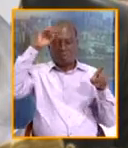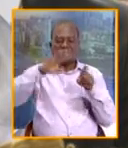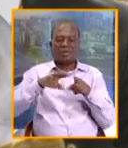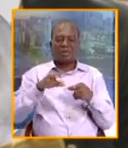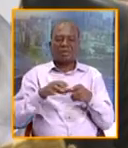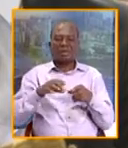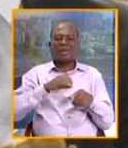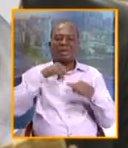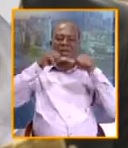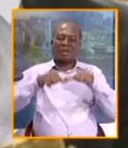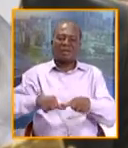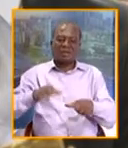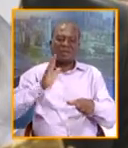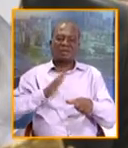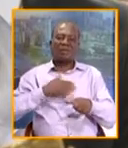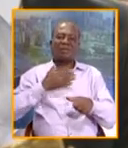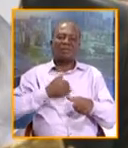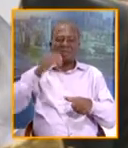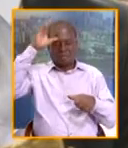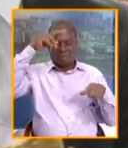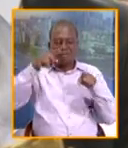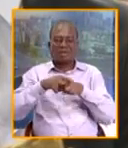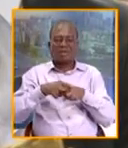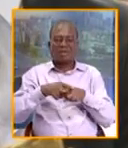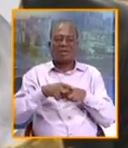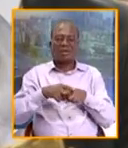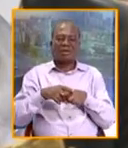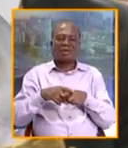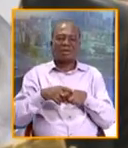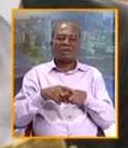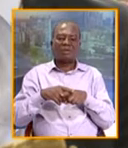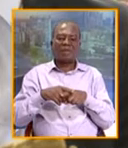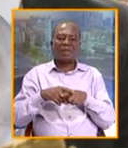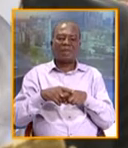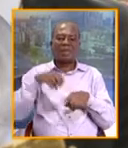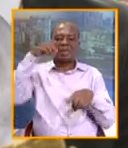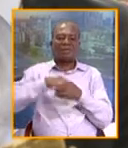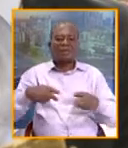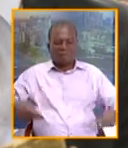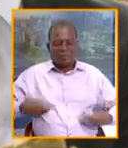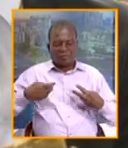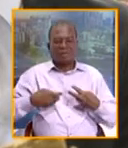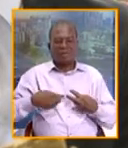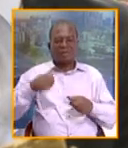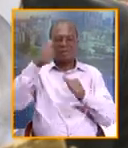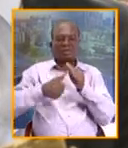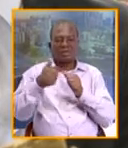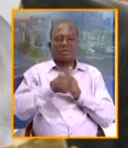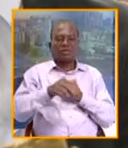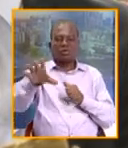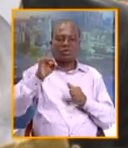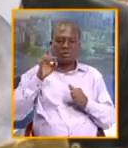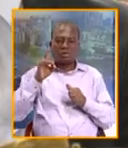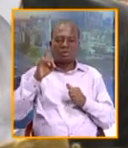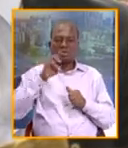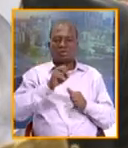id mère mes frères et bien évidemment dans la vie chacun choisit son chemin